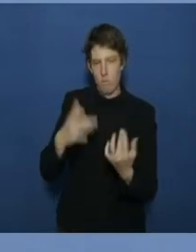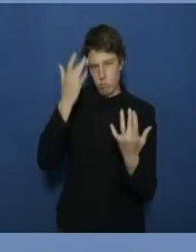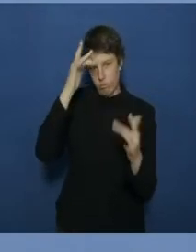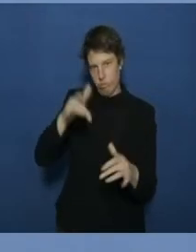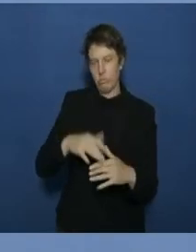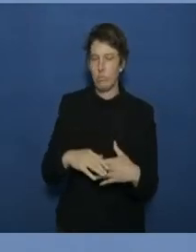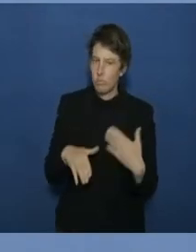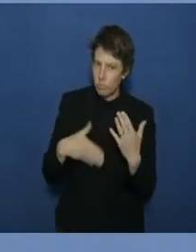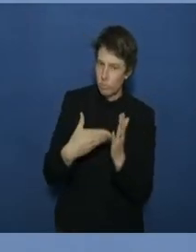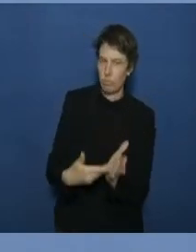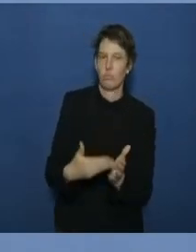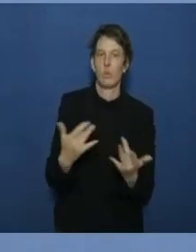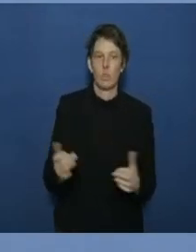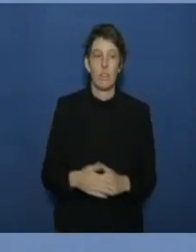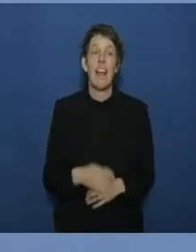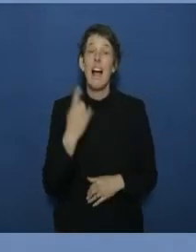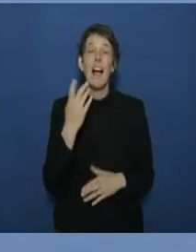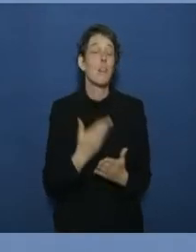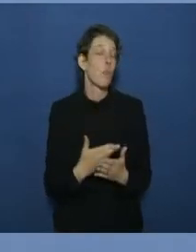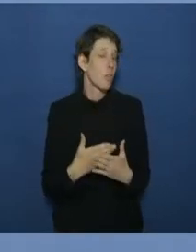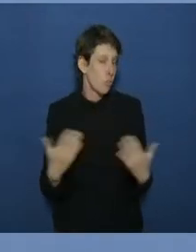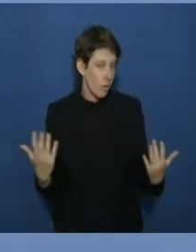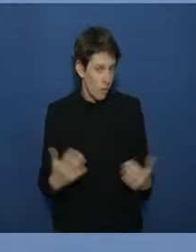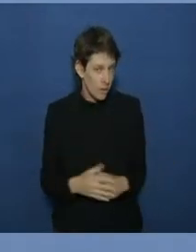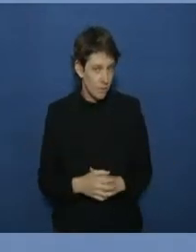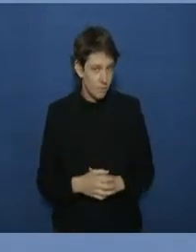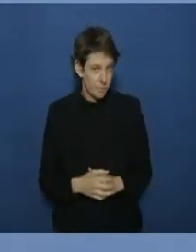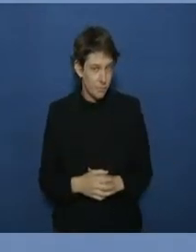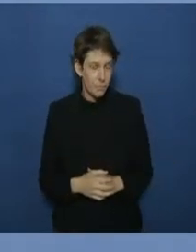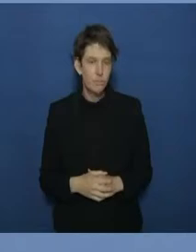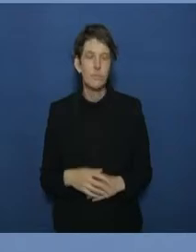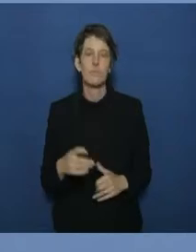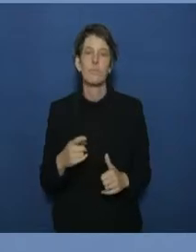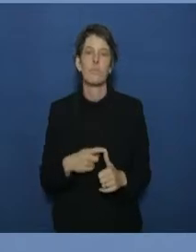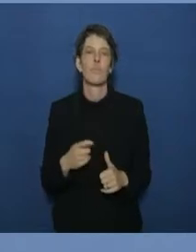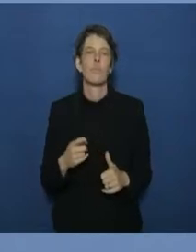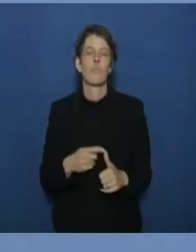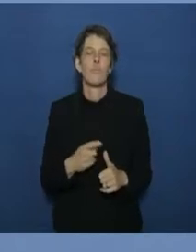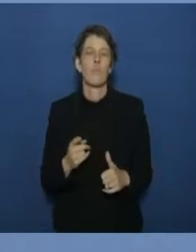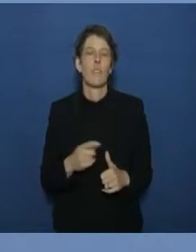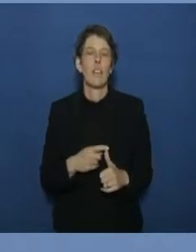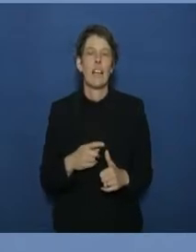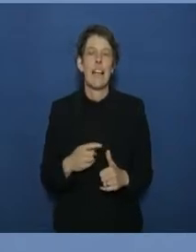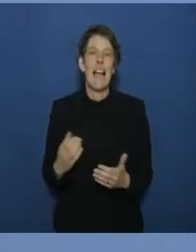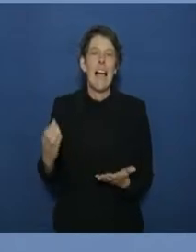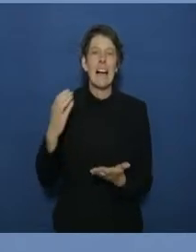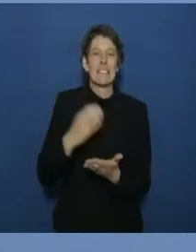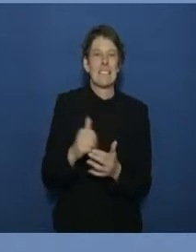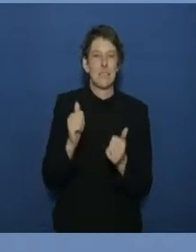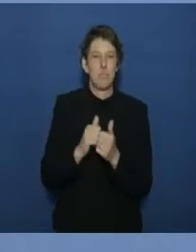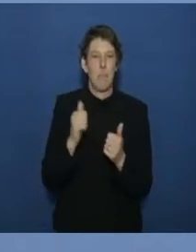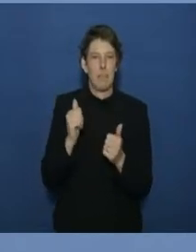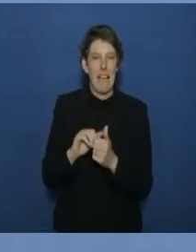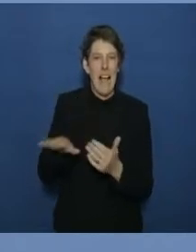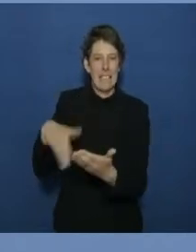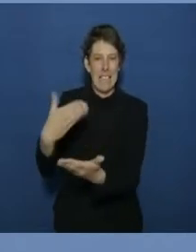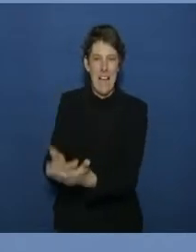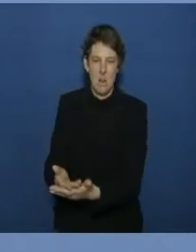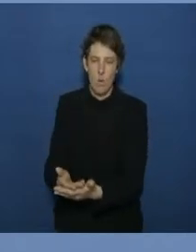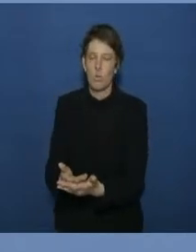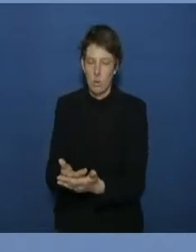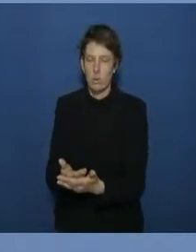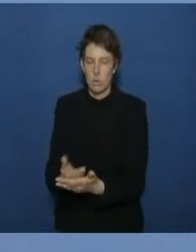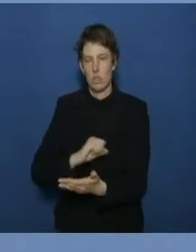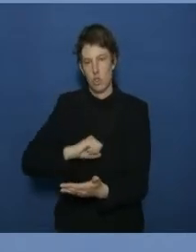zu zeigen. Ein Beispiel dafür ist zum Beispiel die Erteilung von Ersatzpapieren. Wir als Auswärtiges Amt, wir